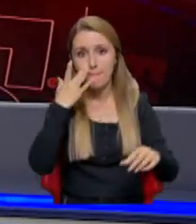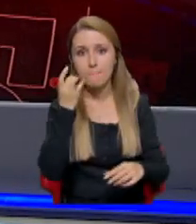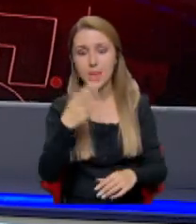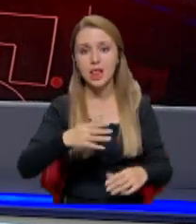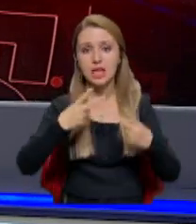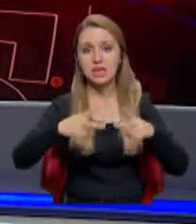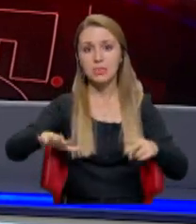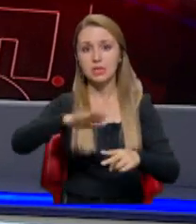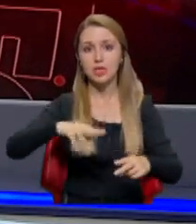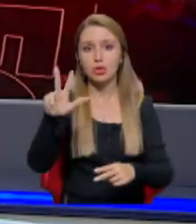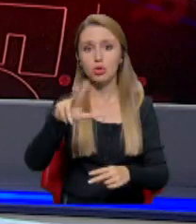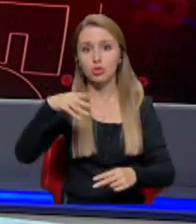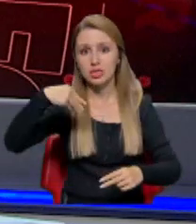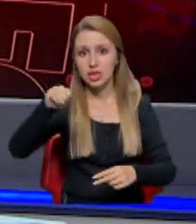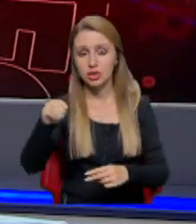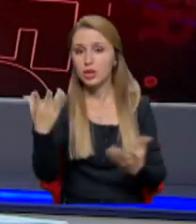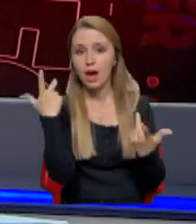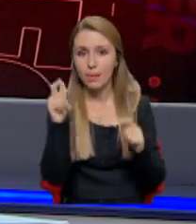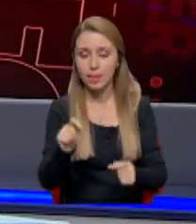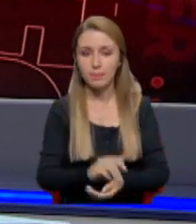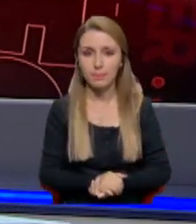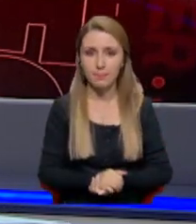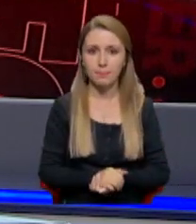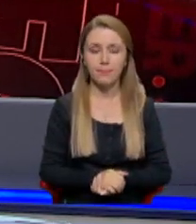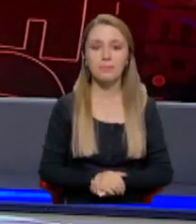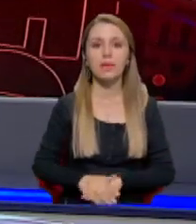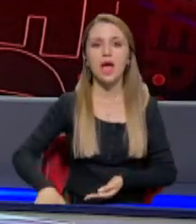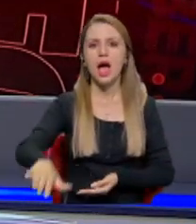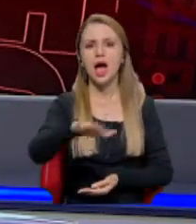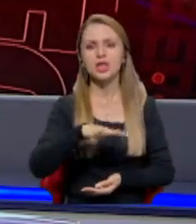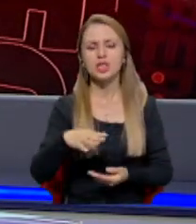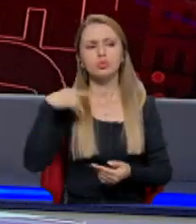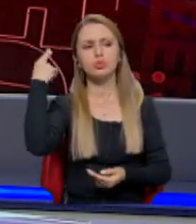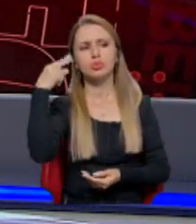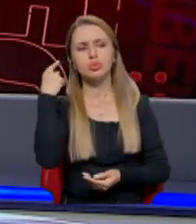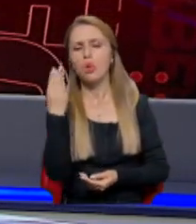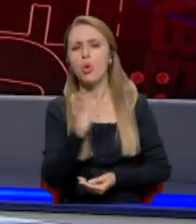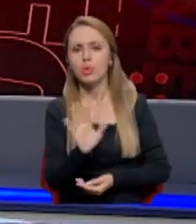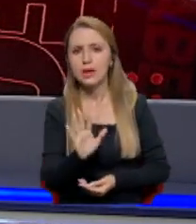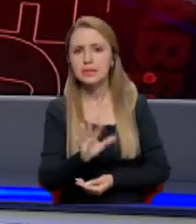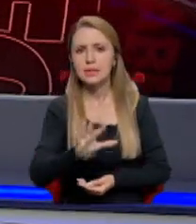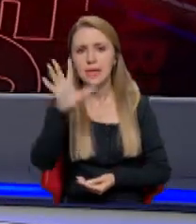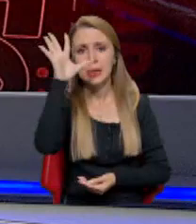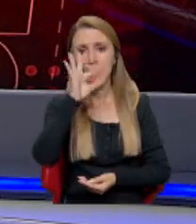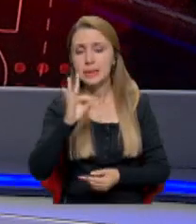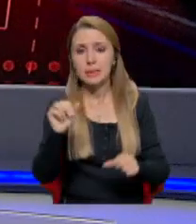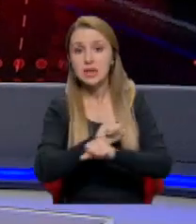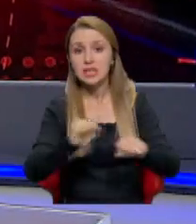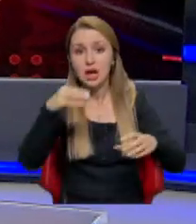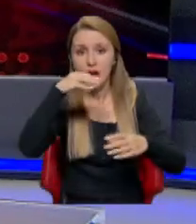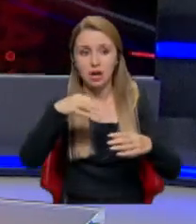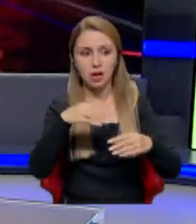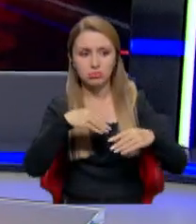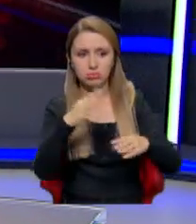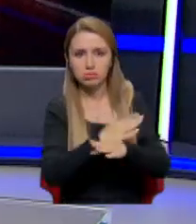Serbest piyasada 30 liraya satılıyor. E ne yapalım? Yani her şeyi böyle düşünürsek olmaz. Kim kime zararına mal satabilir,